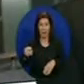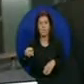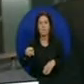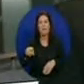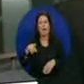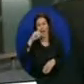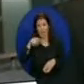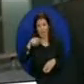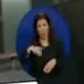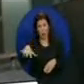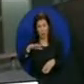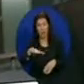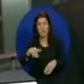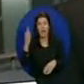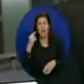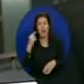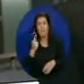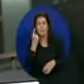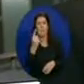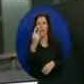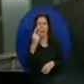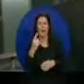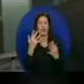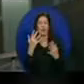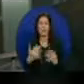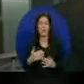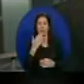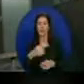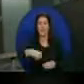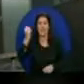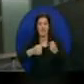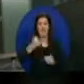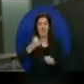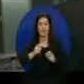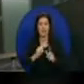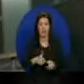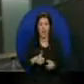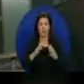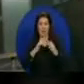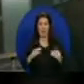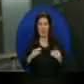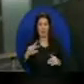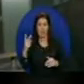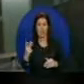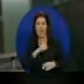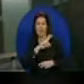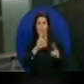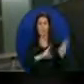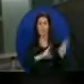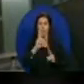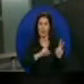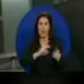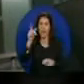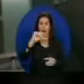זה כשישראל הפציצה במלחמת לבנון השנייה את בתי הזיקוק, מחיל נפט